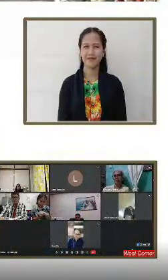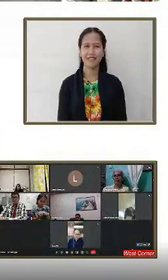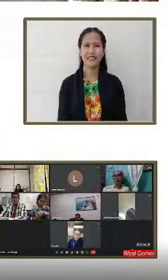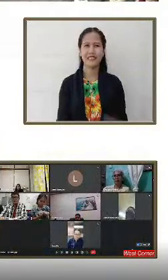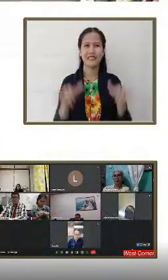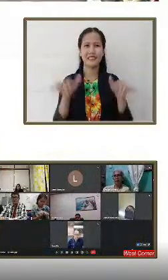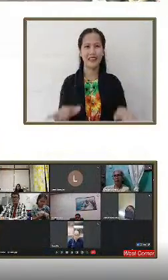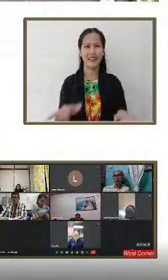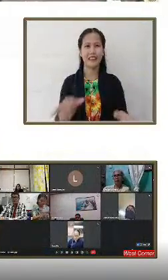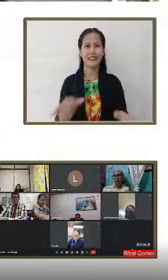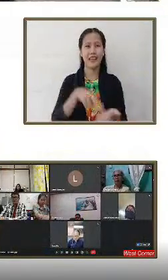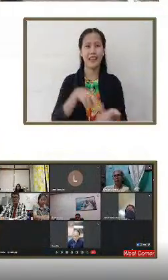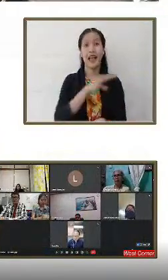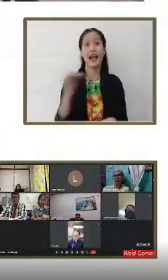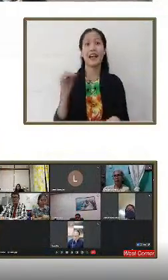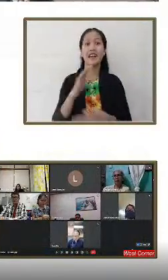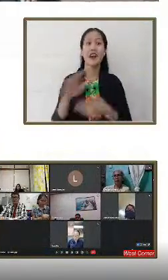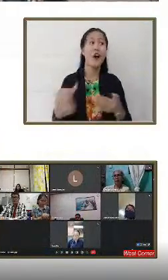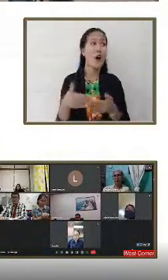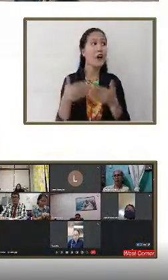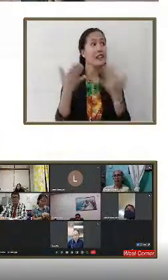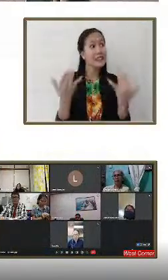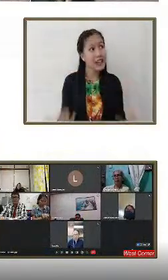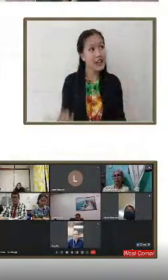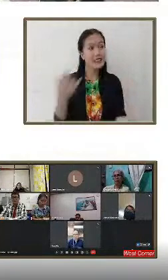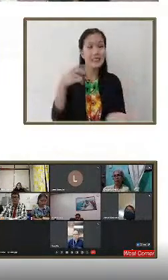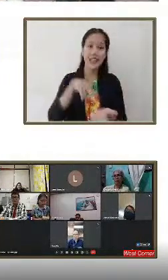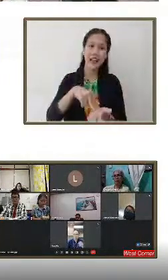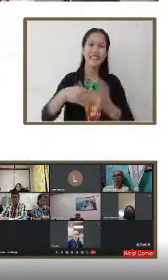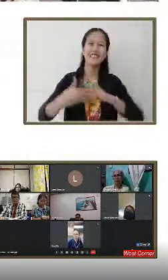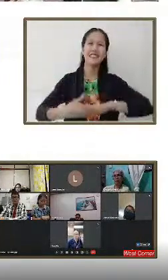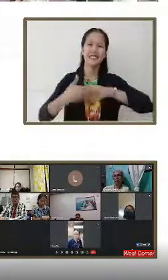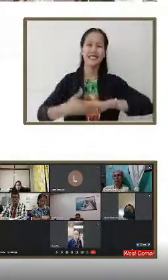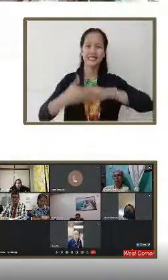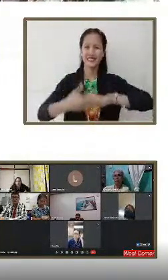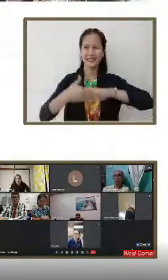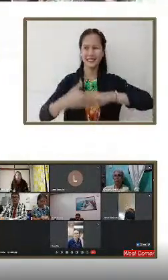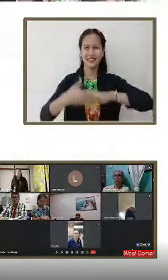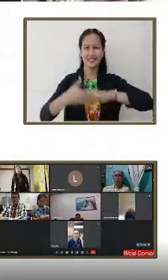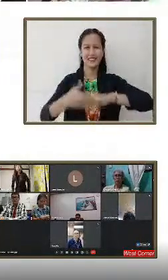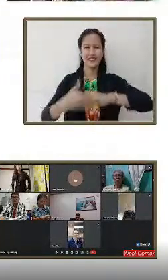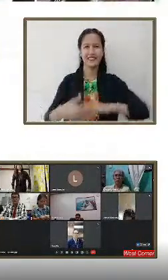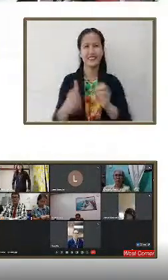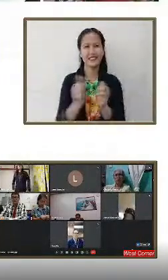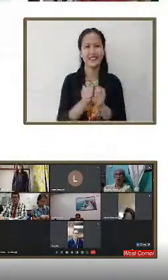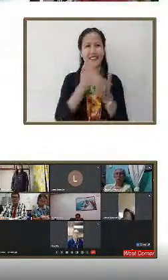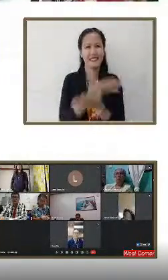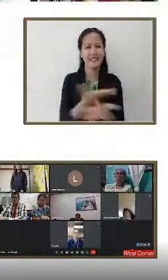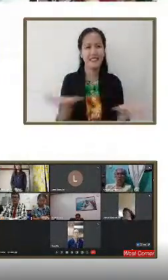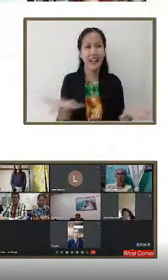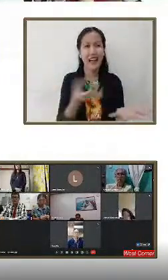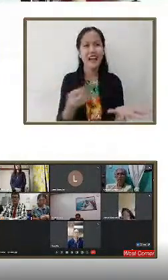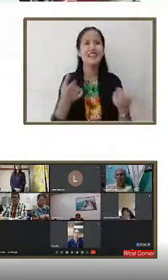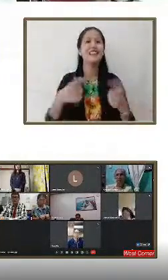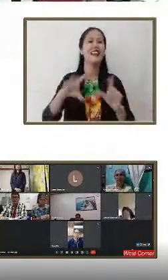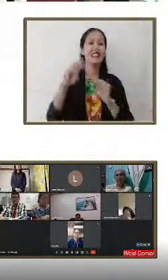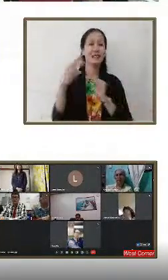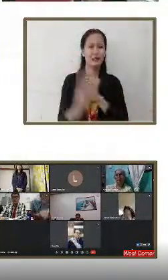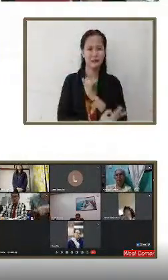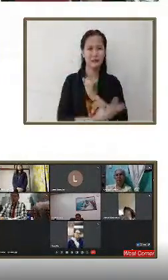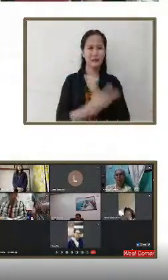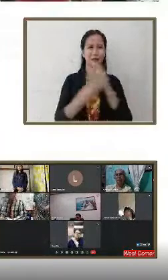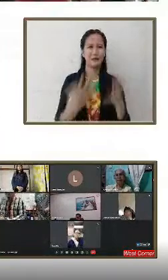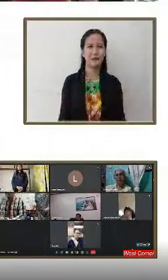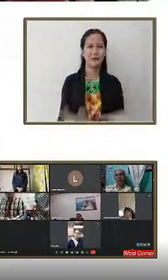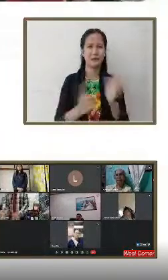also stand with you and we'll shake hands with our first time visitors and let's make them feel that they're welcome sa ating pong simbahan.